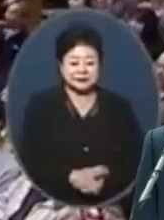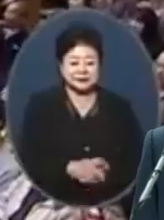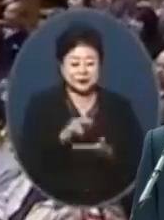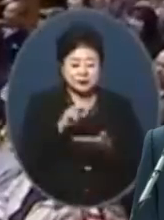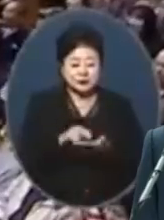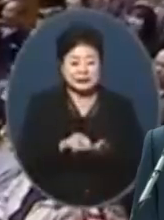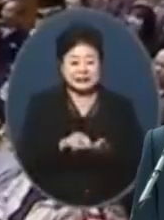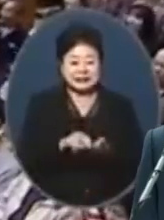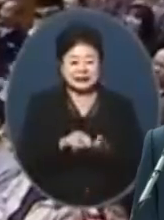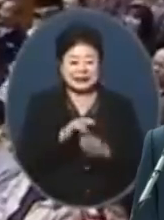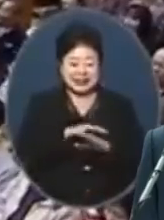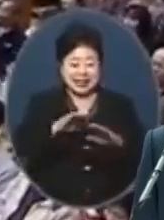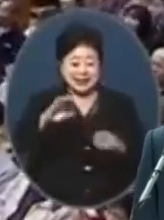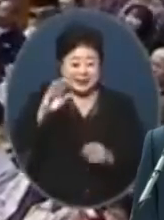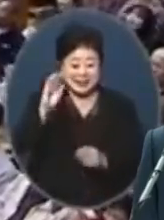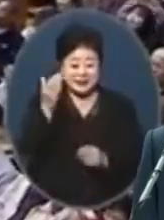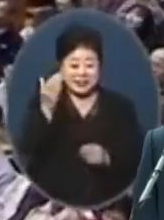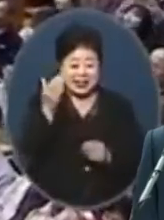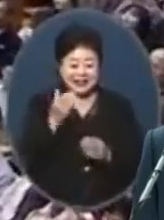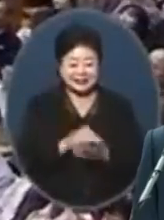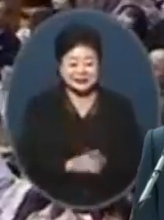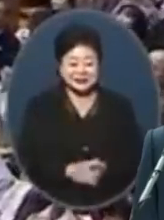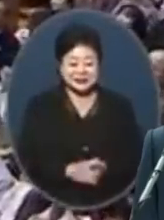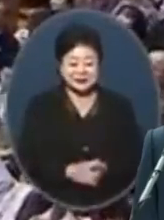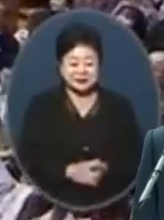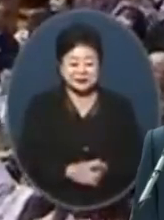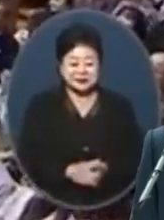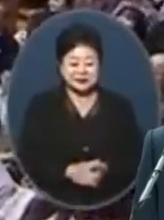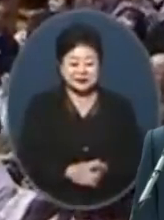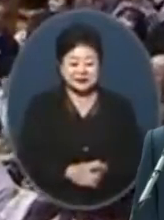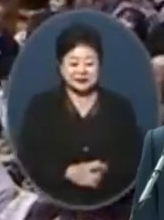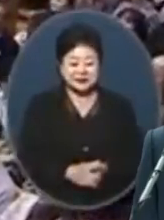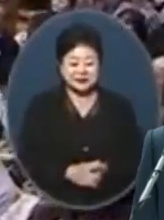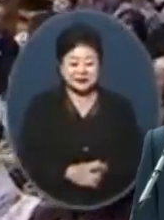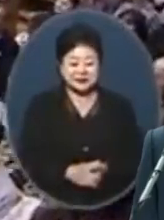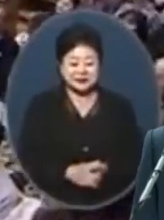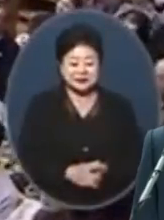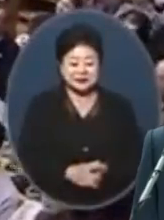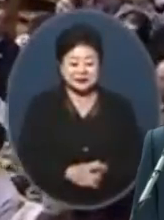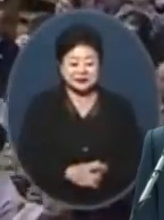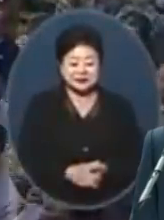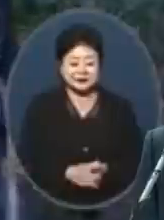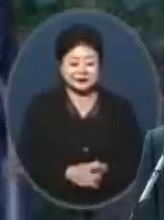문제는 해결됩니다. And your problems will be solved.